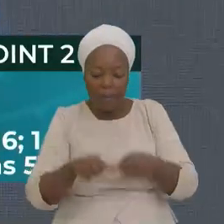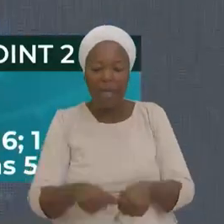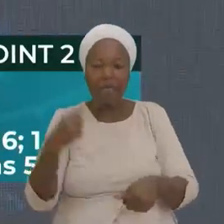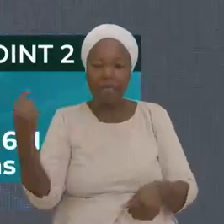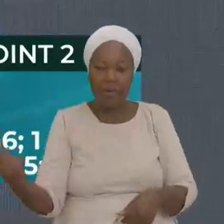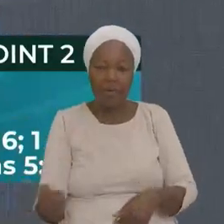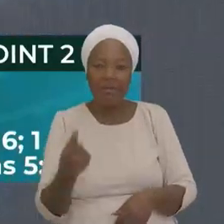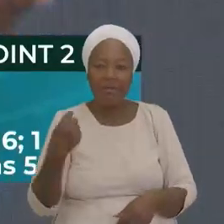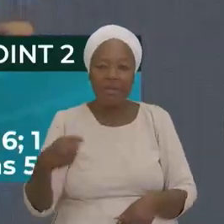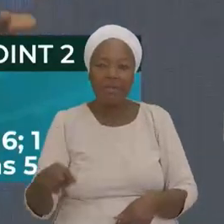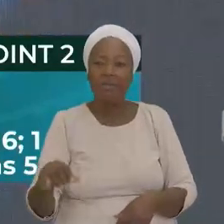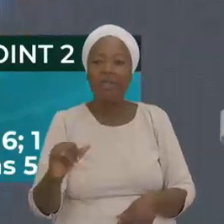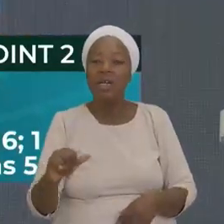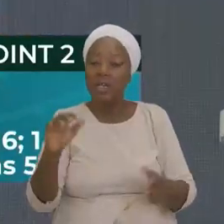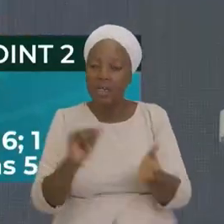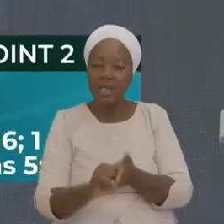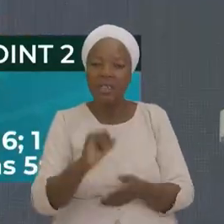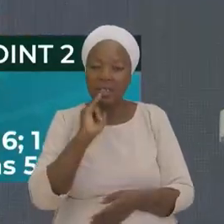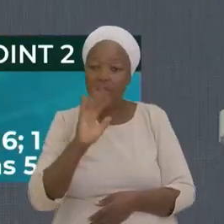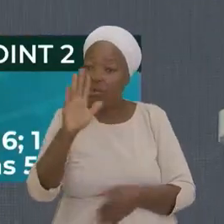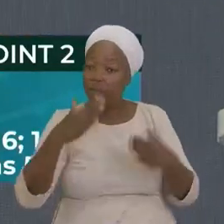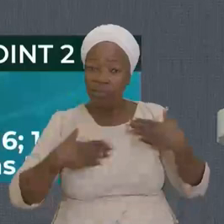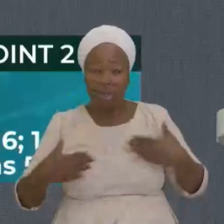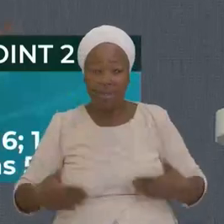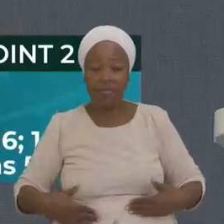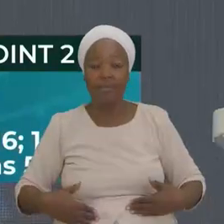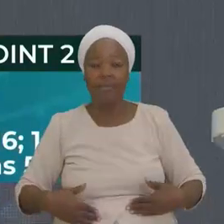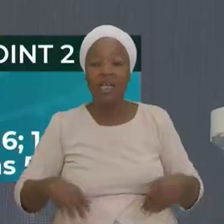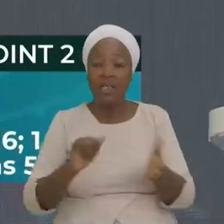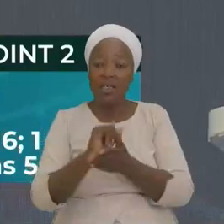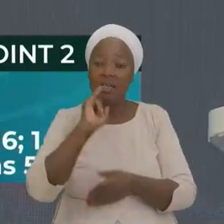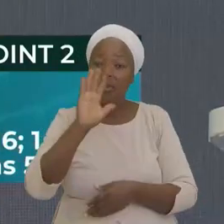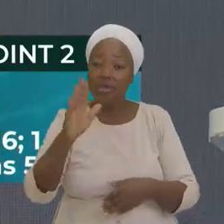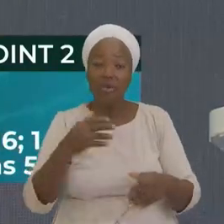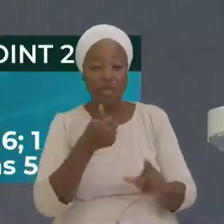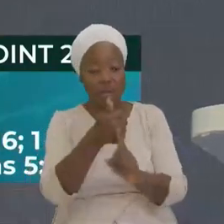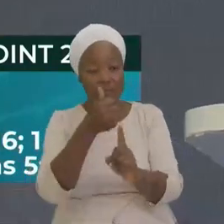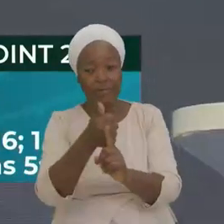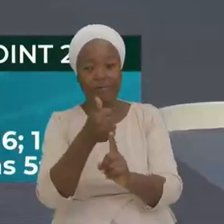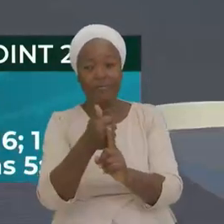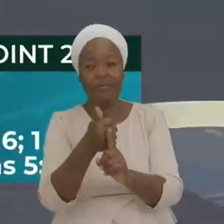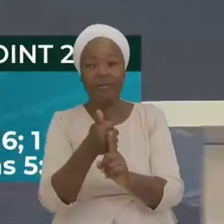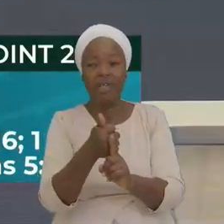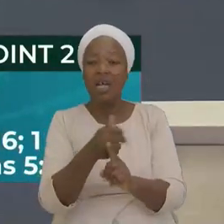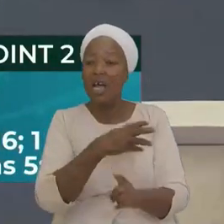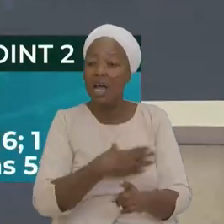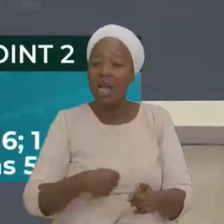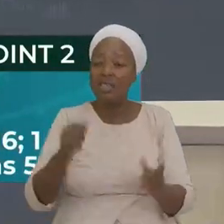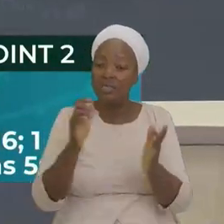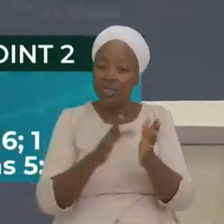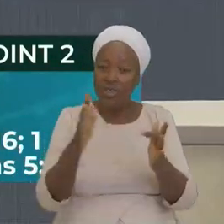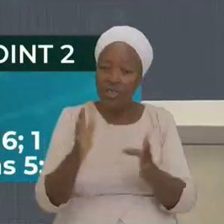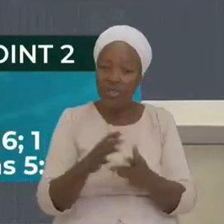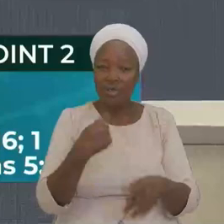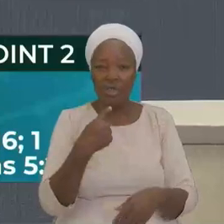le temple qui vivra éternellement, c'est-à-dire ton corps, c'est-à-dire